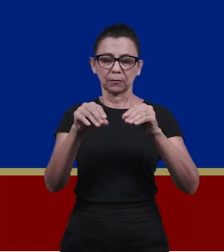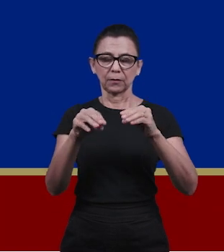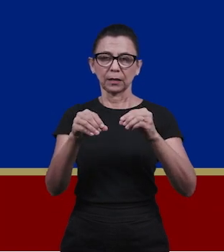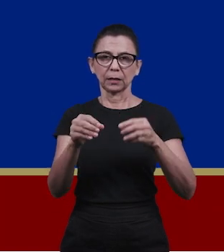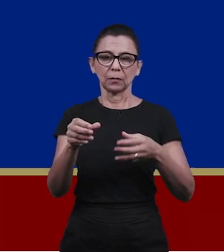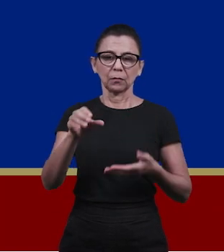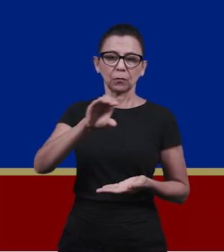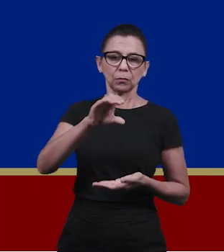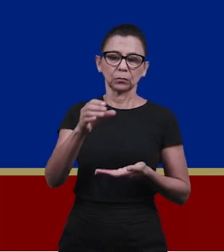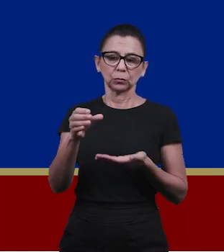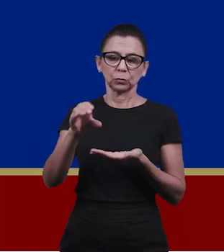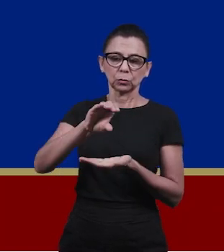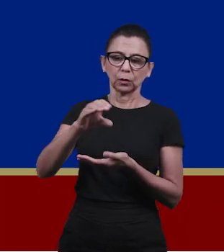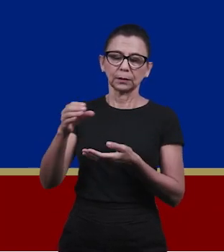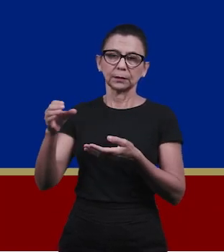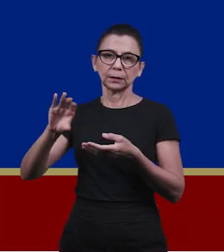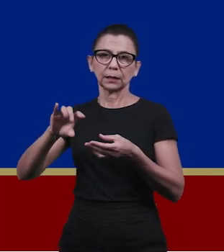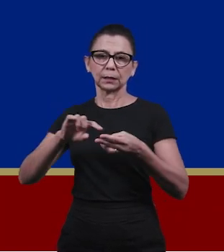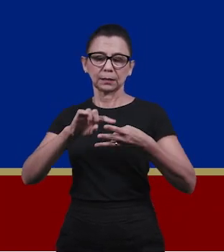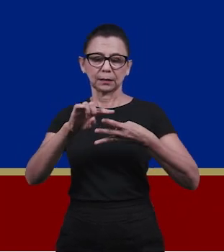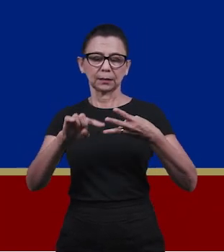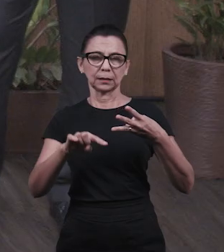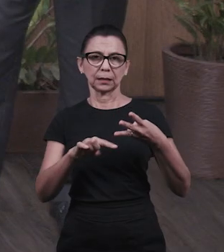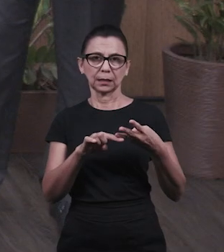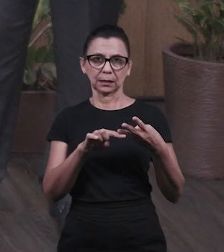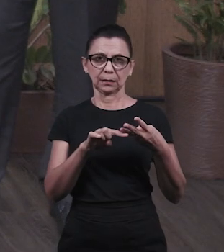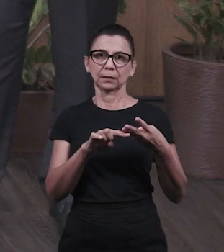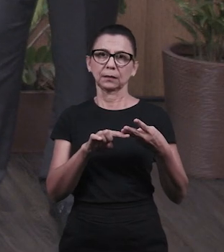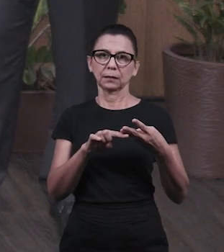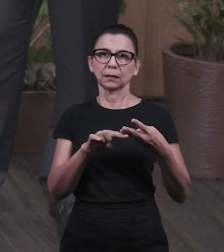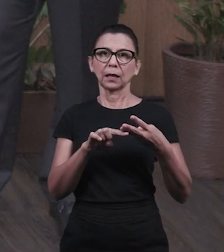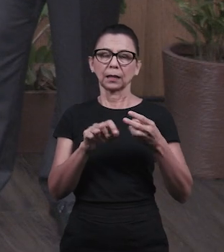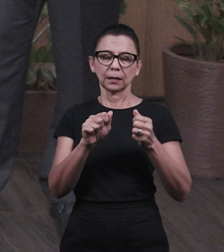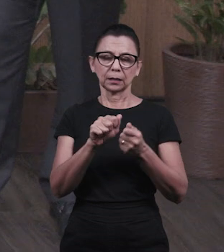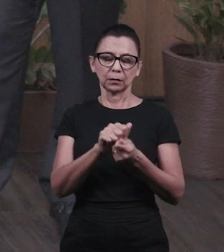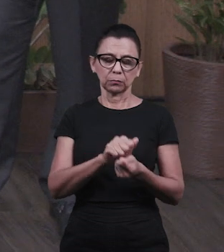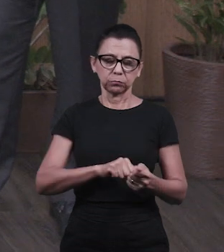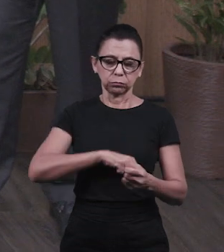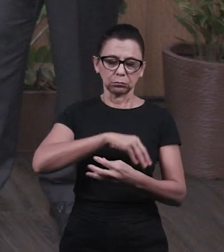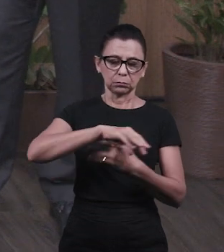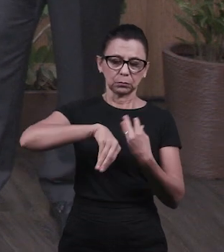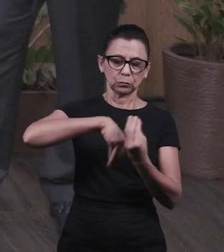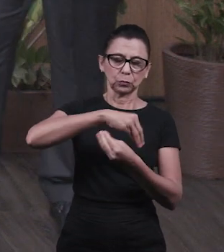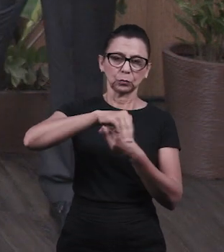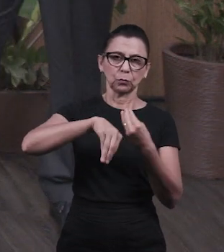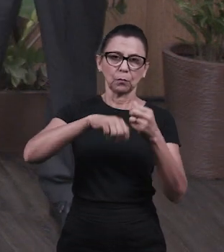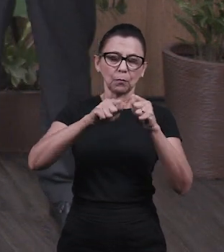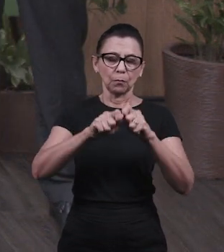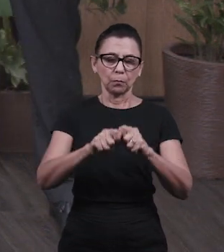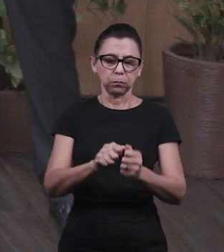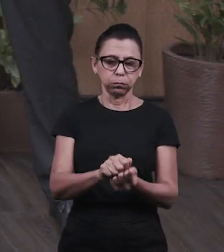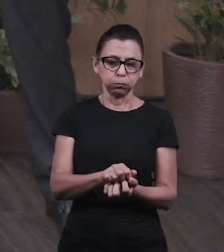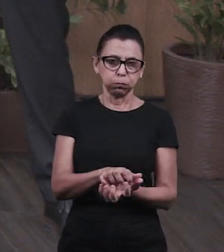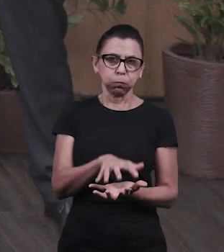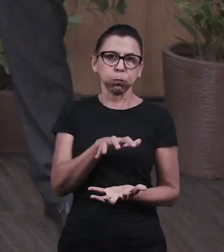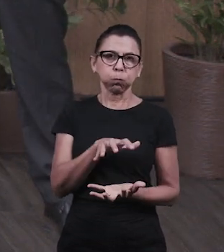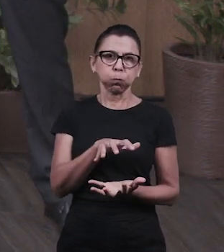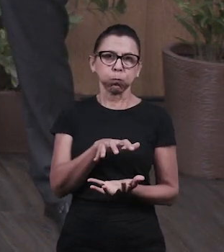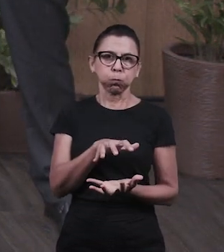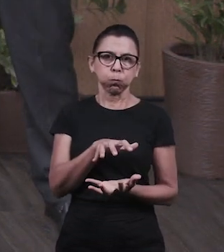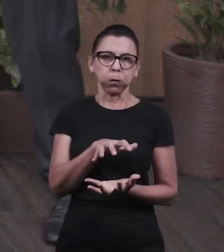доколь не вскисло все, то есть не взошло все». Итак, обратите внимание, что в